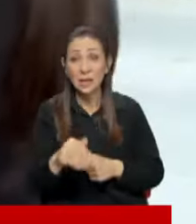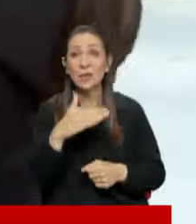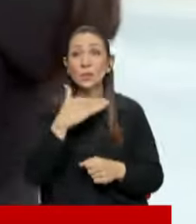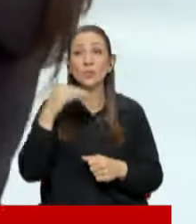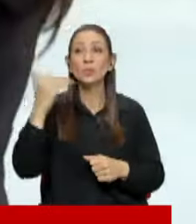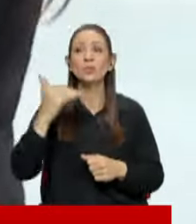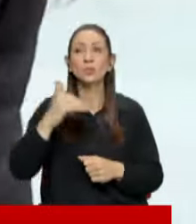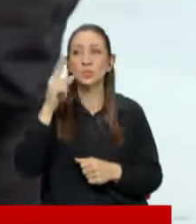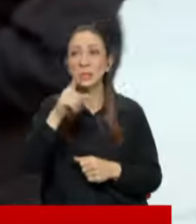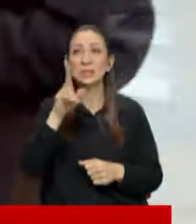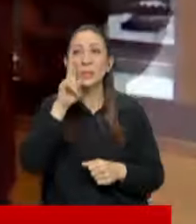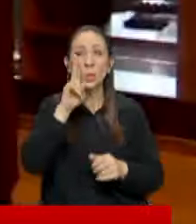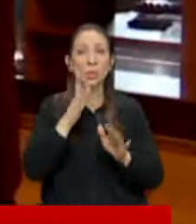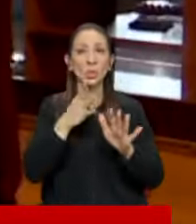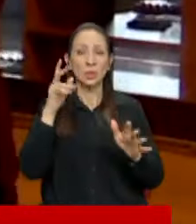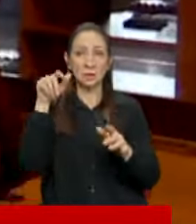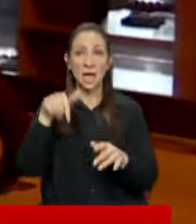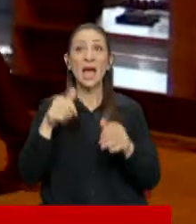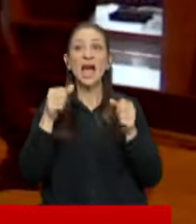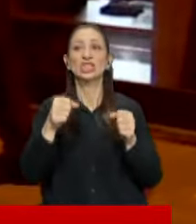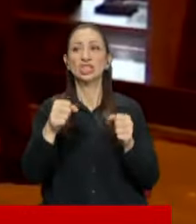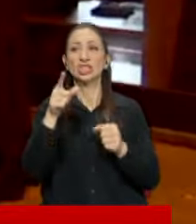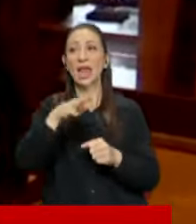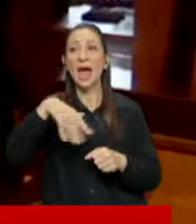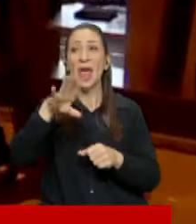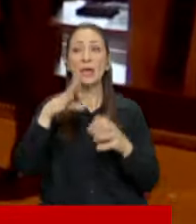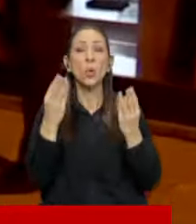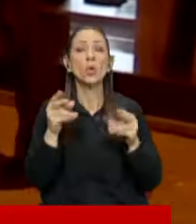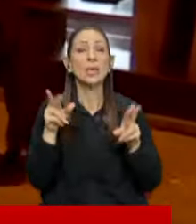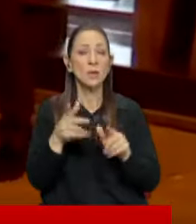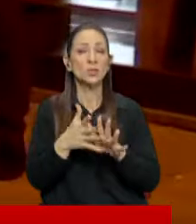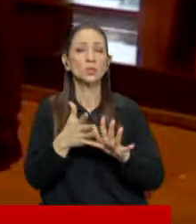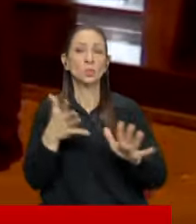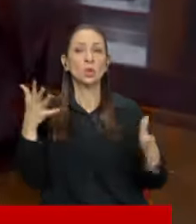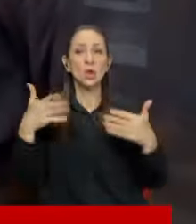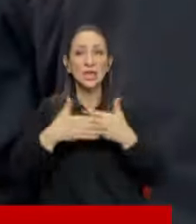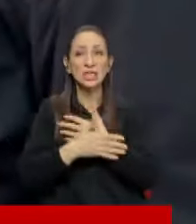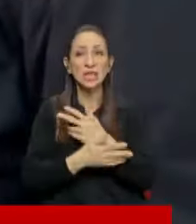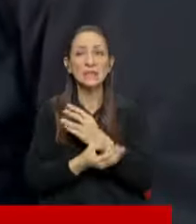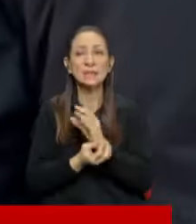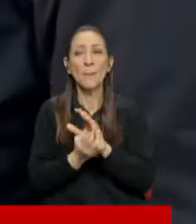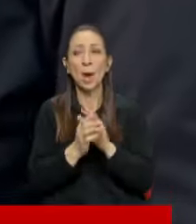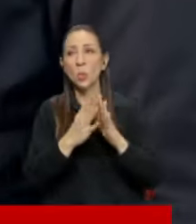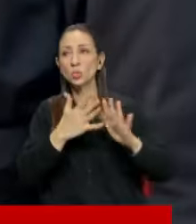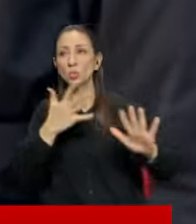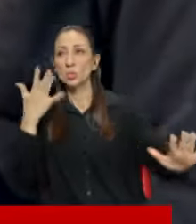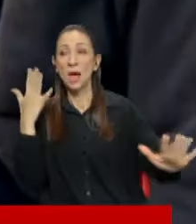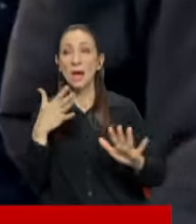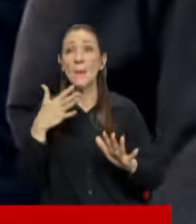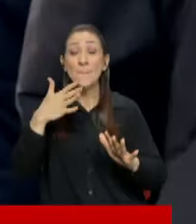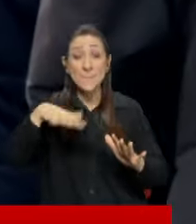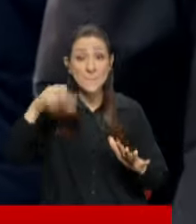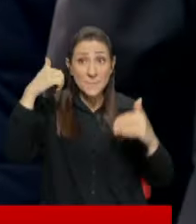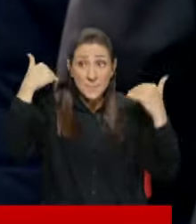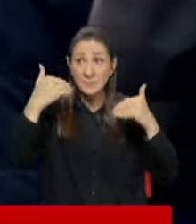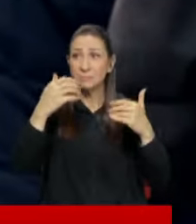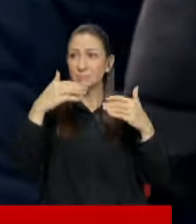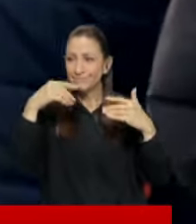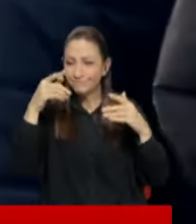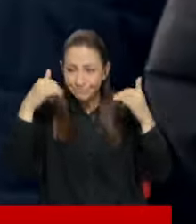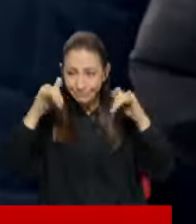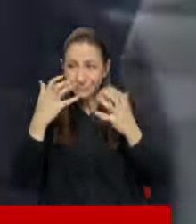kuyruğuna. Sıranın sonuna geçti. Erzincan'da da her yerde olduğu gibi kuyruk geceden gündüze uzadı. Hayvancılığın merkezinde o